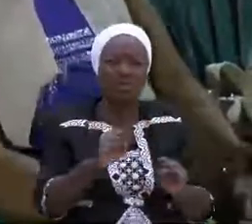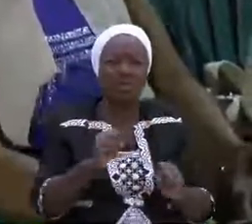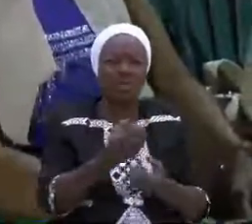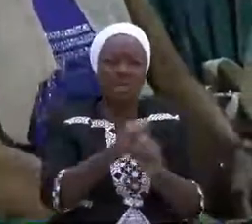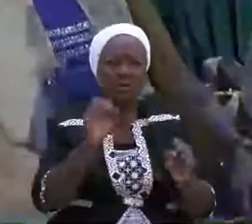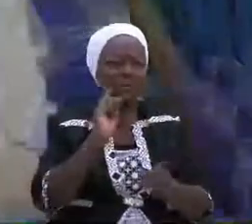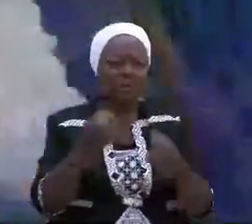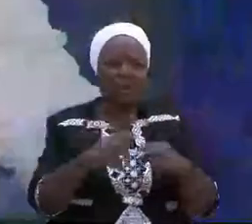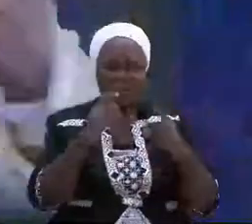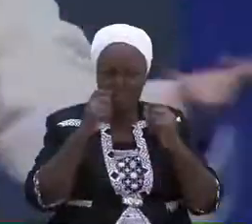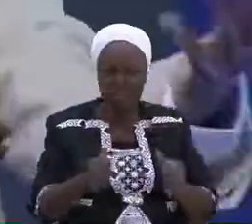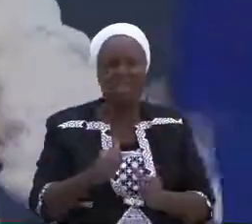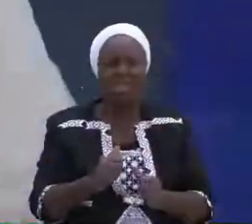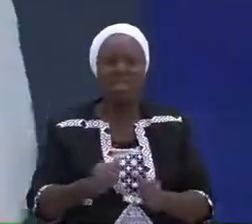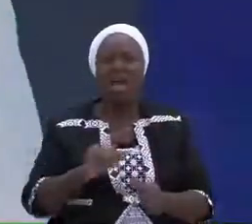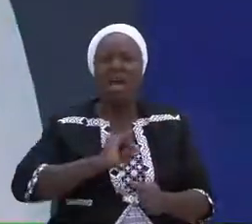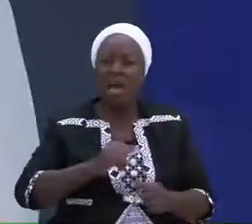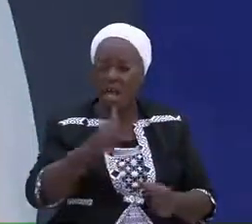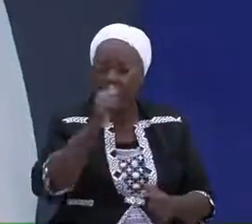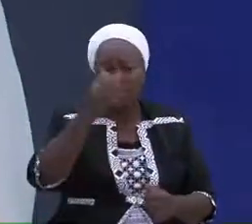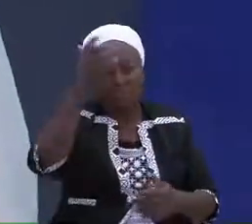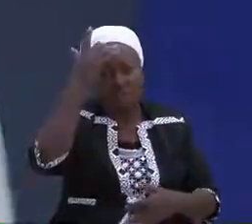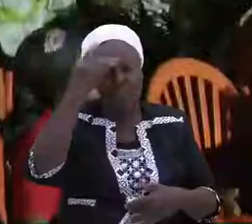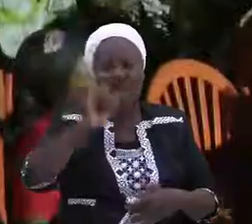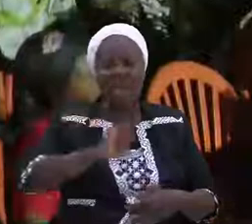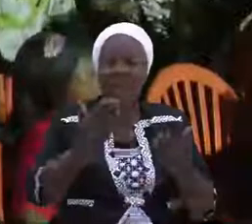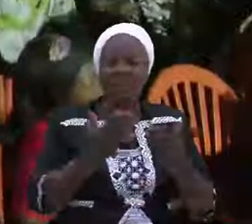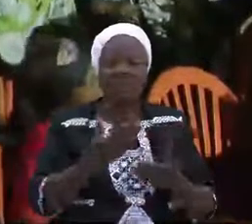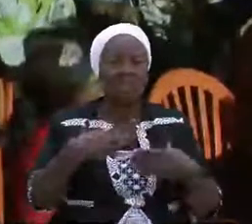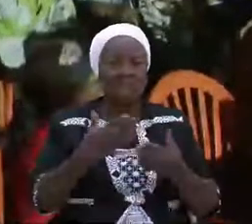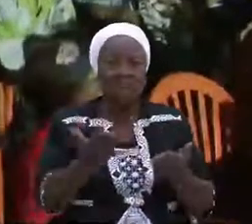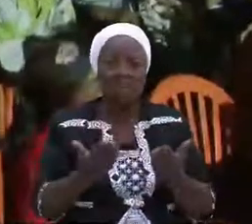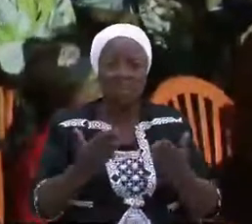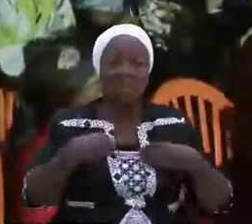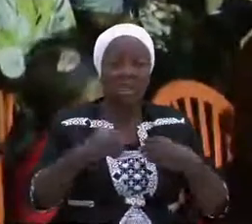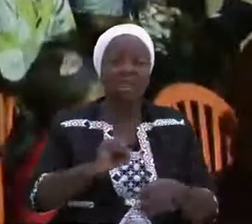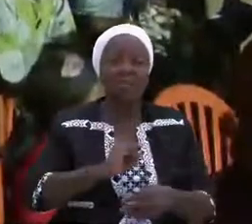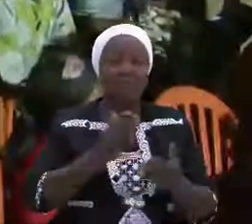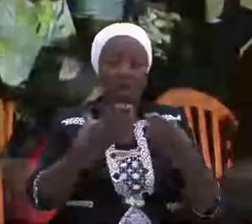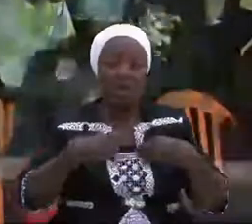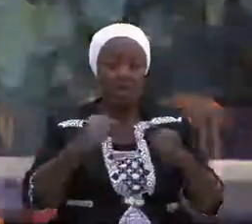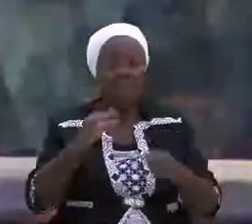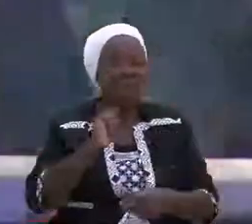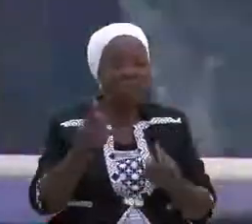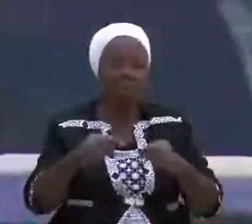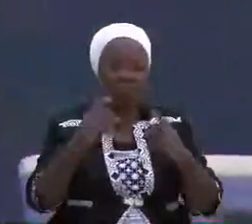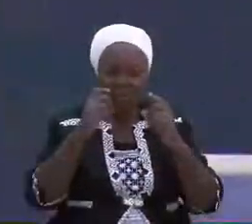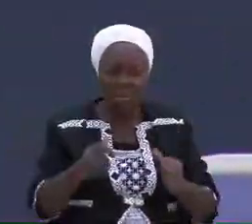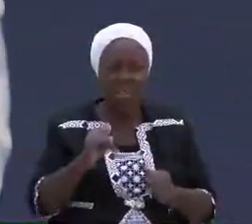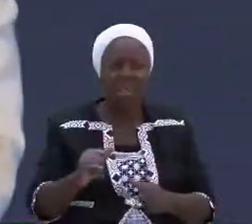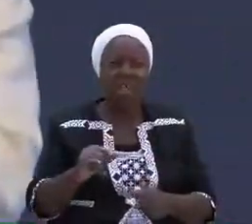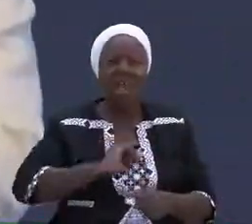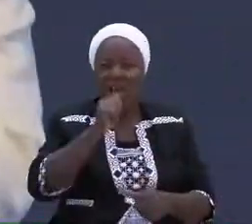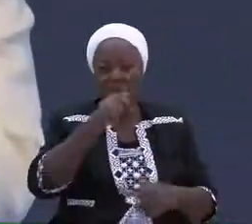viendra immédiatement. Je suis malade, je veux la guérison. La guérison viendra immédiatement. Je